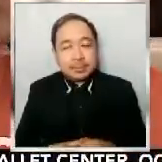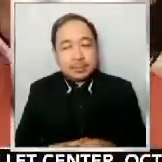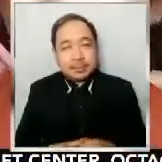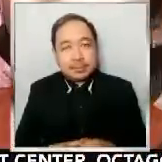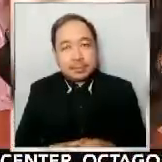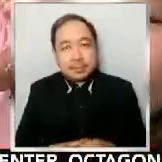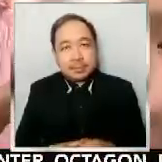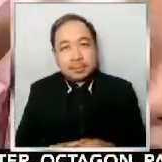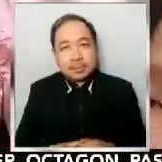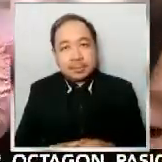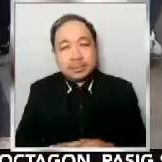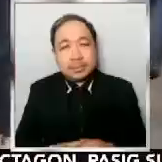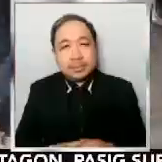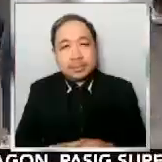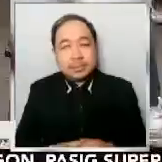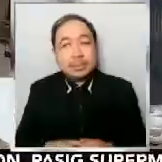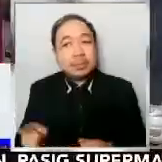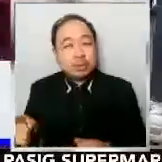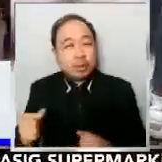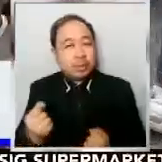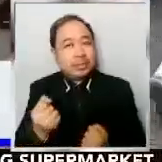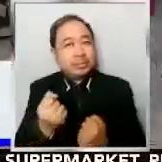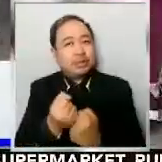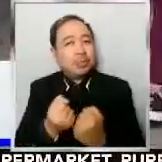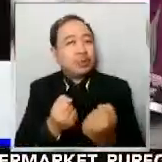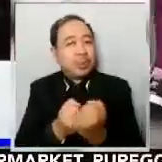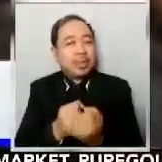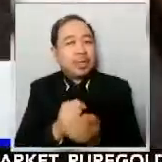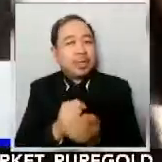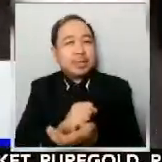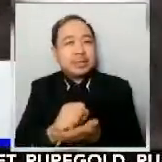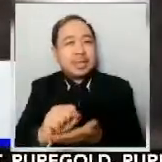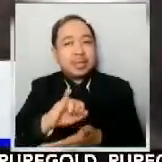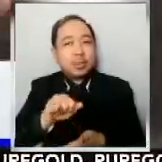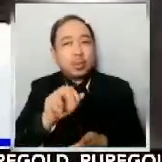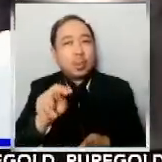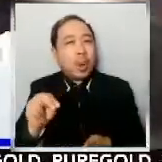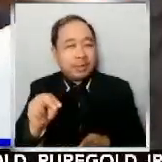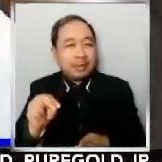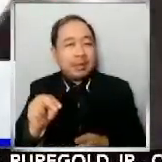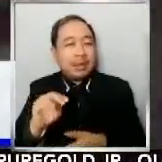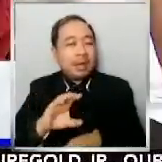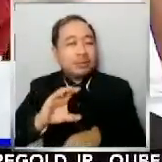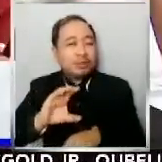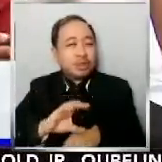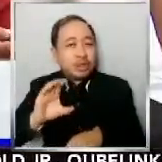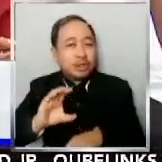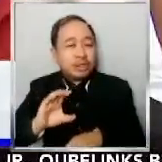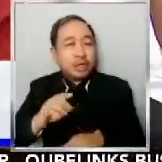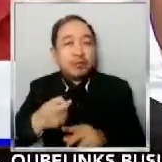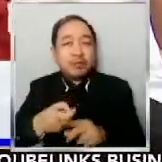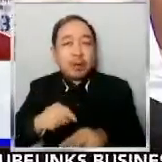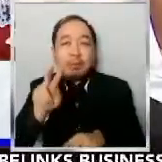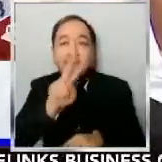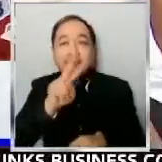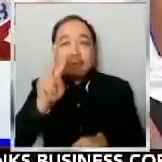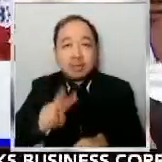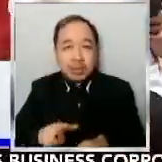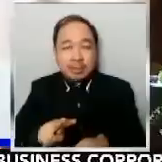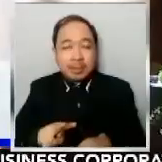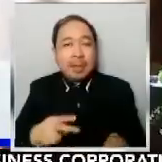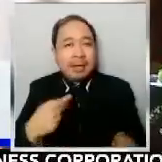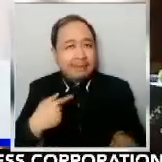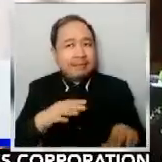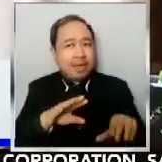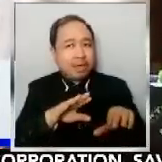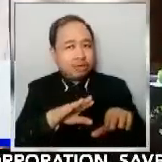Sa pakikipagtulungan naman ng San Juan de la Cruz Parish sa Valenzuela City, mga bata naman ang pinasaya